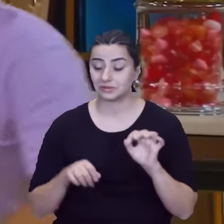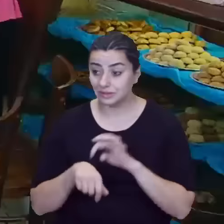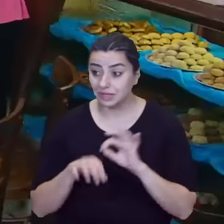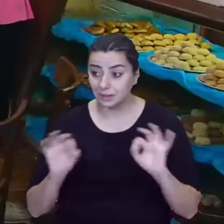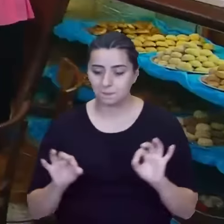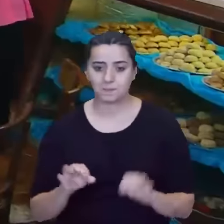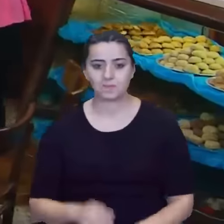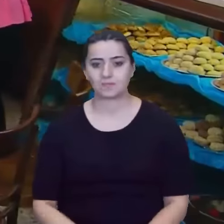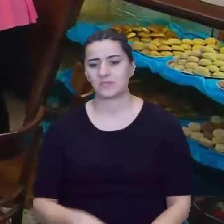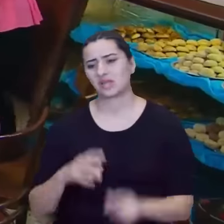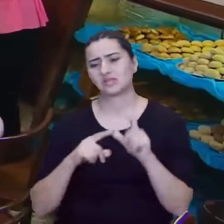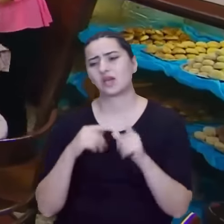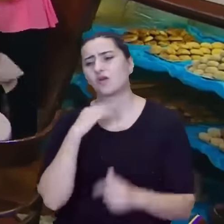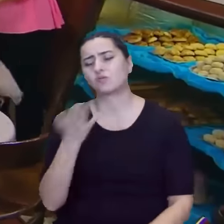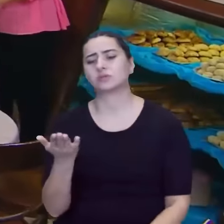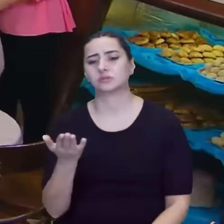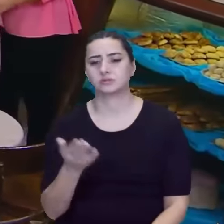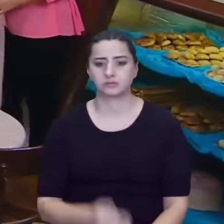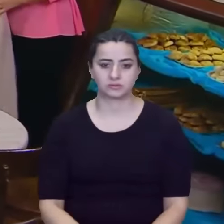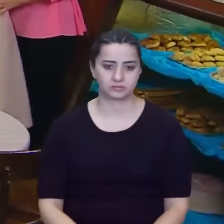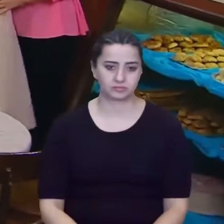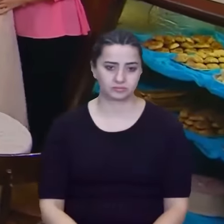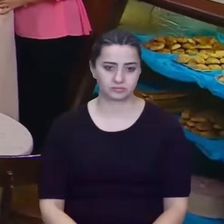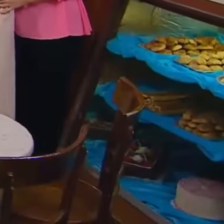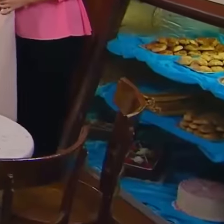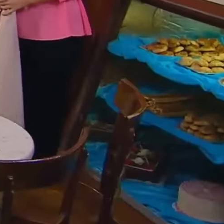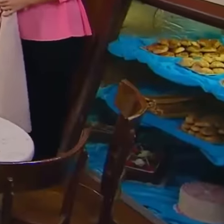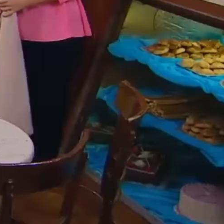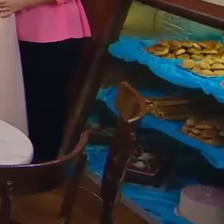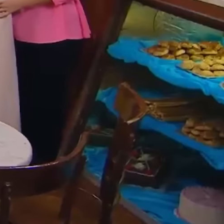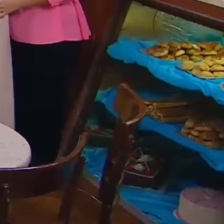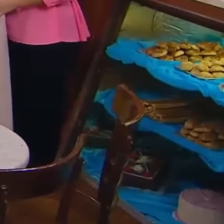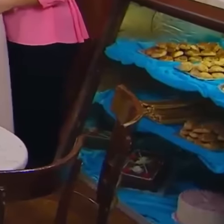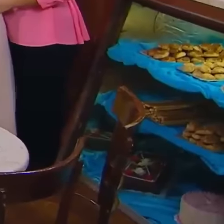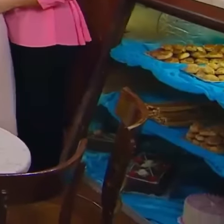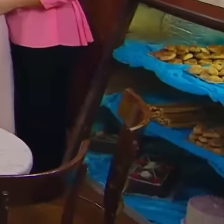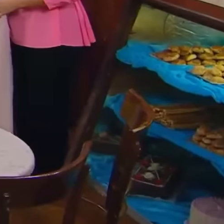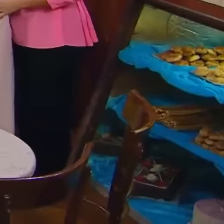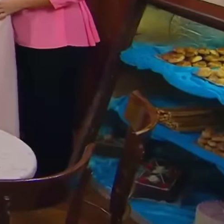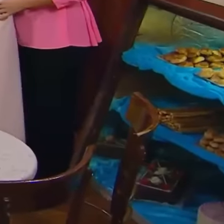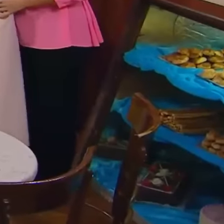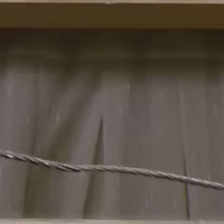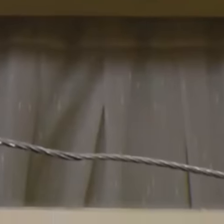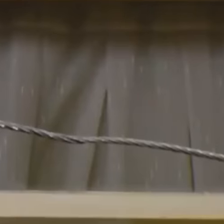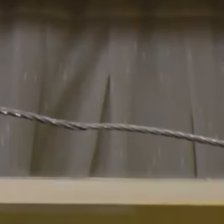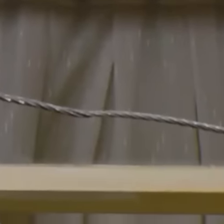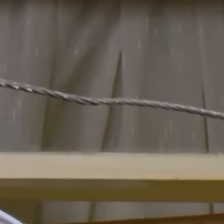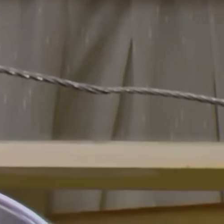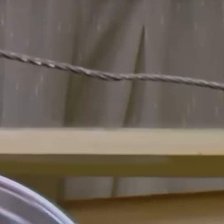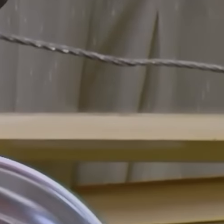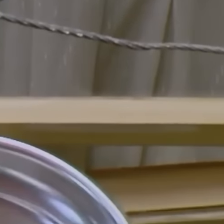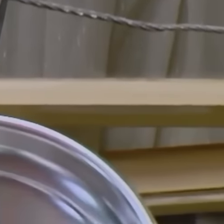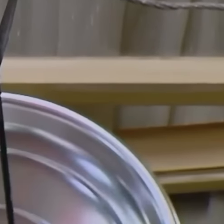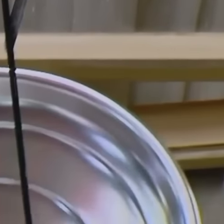şimdi. Şahin. Şahin giderken Çağatay sevinçle ellerini ovuşturdu. Seyfi antenin